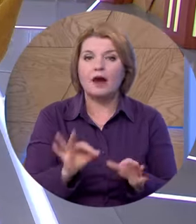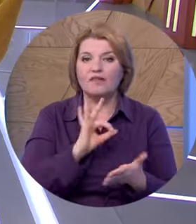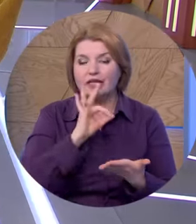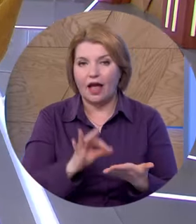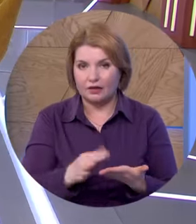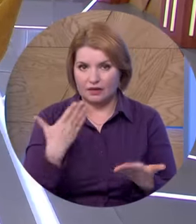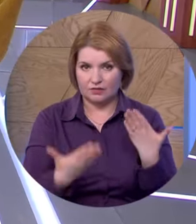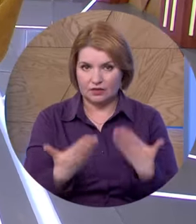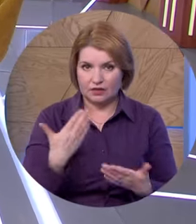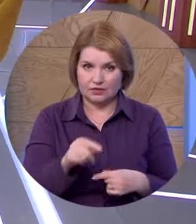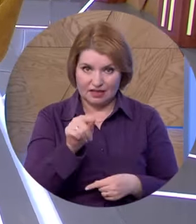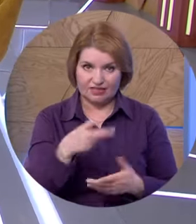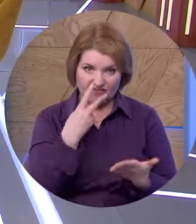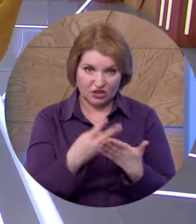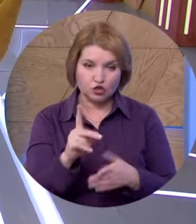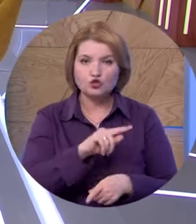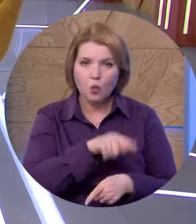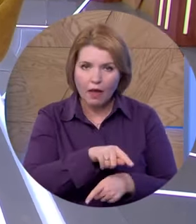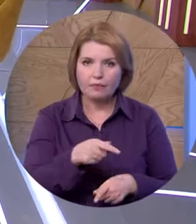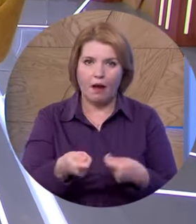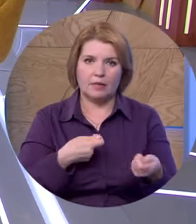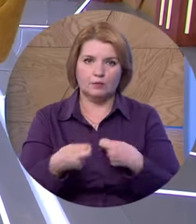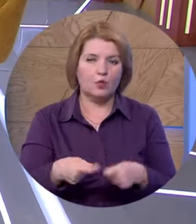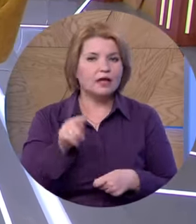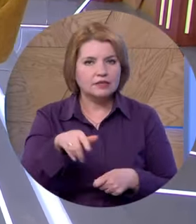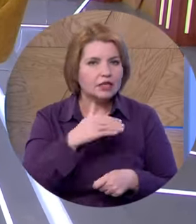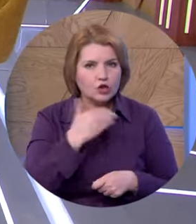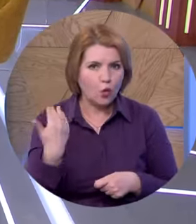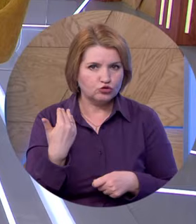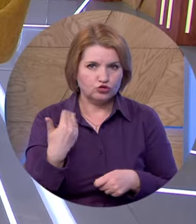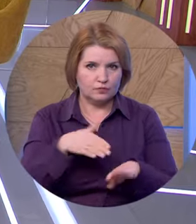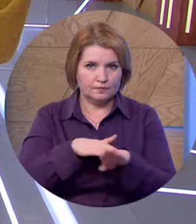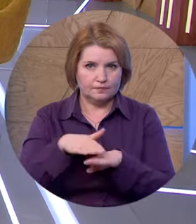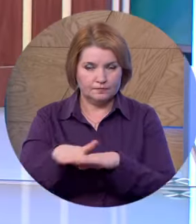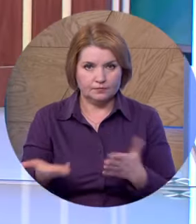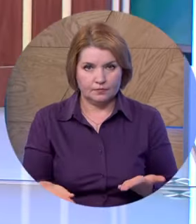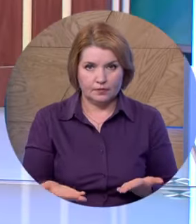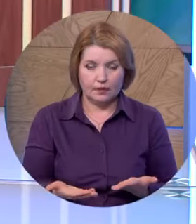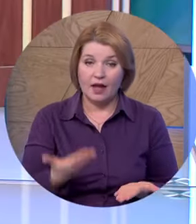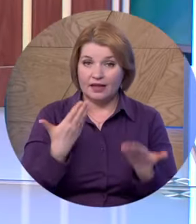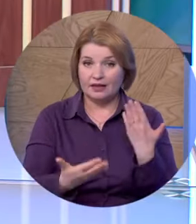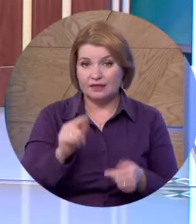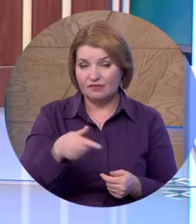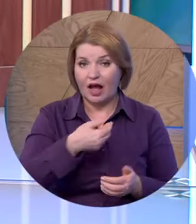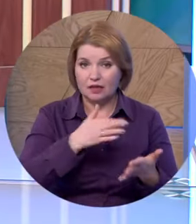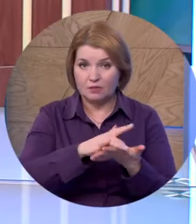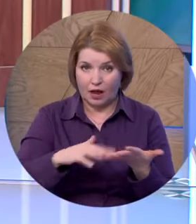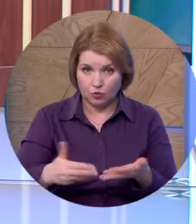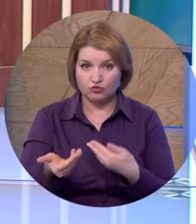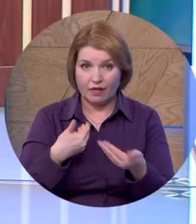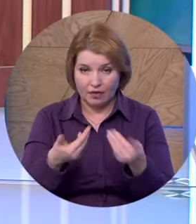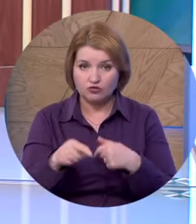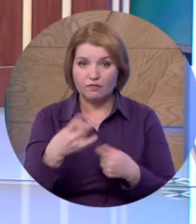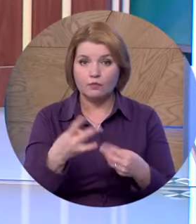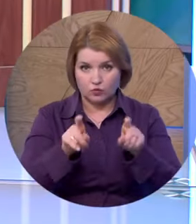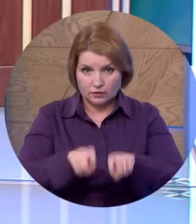если ты четко считываешь, что это манипуляция, и ты не хочешь ей поддаваться? Надо определиться для себя. Если вы хотите продолжить отношения, вам стоит сесть и попробовать